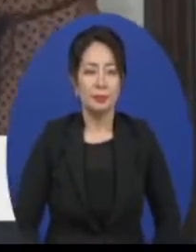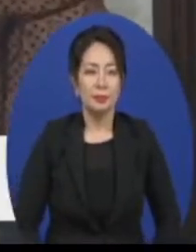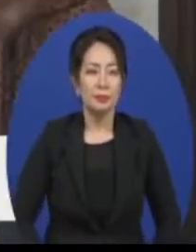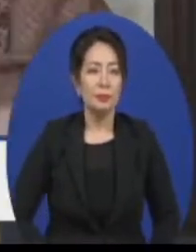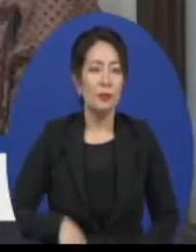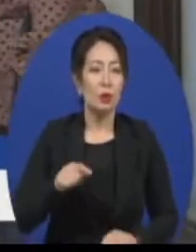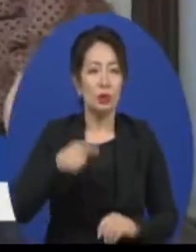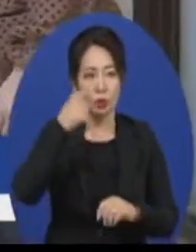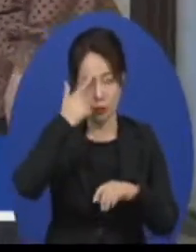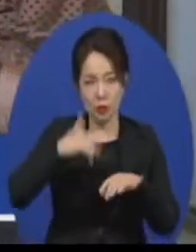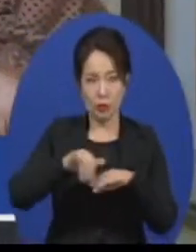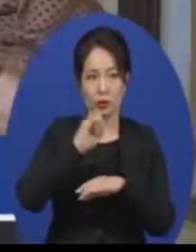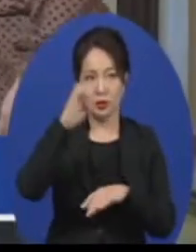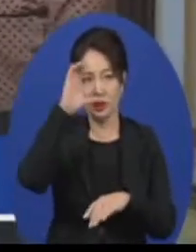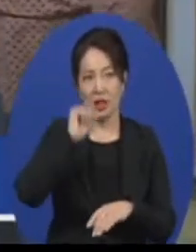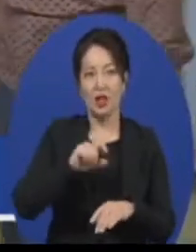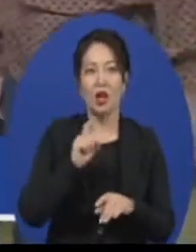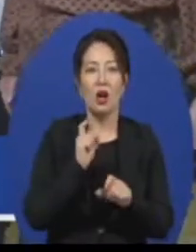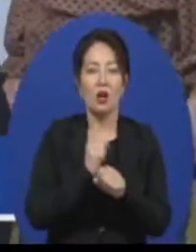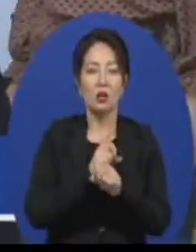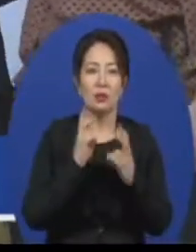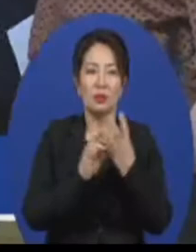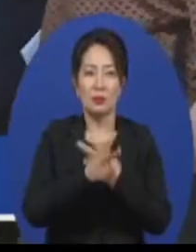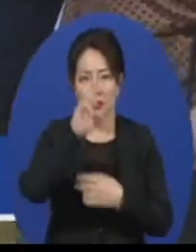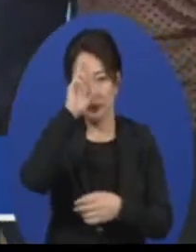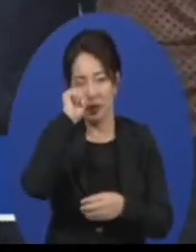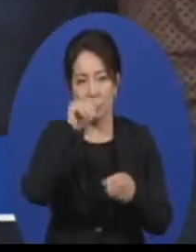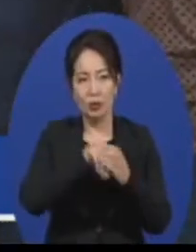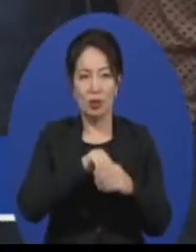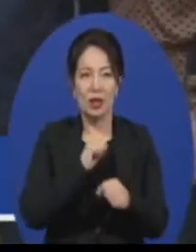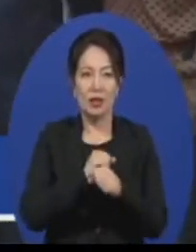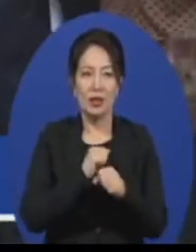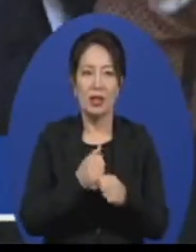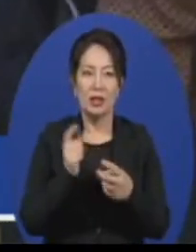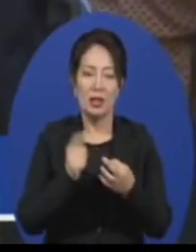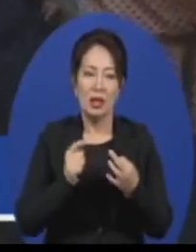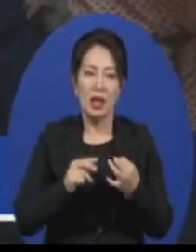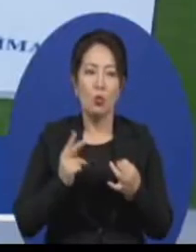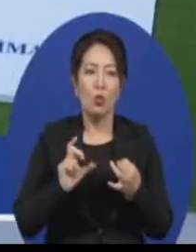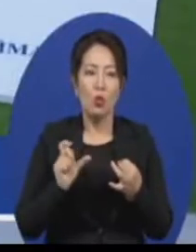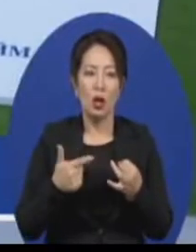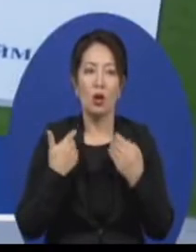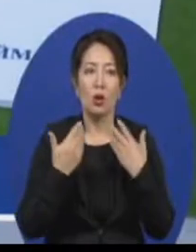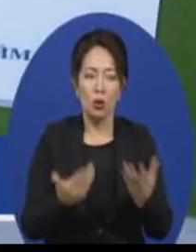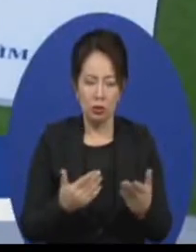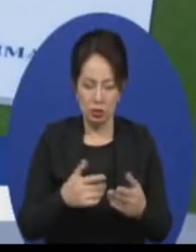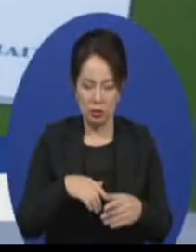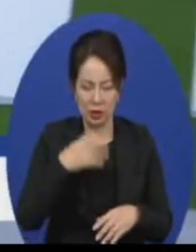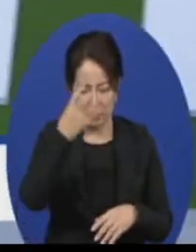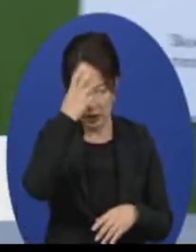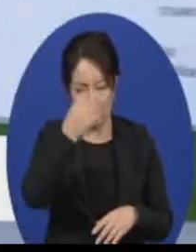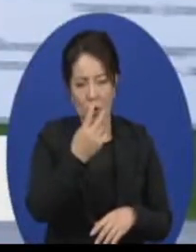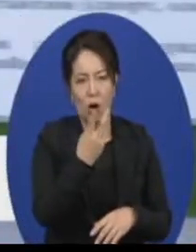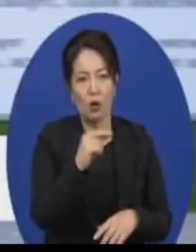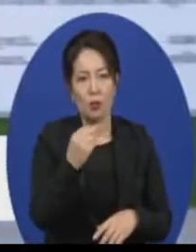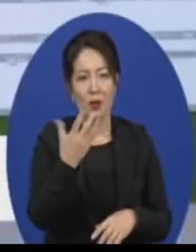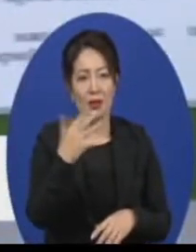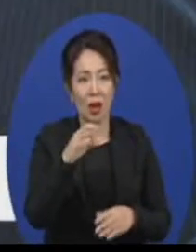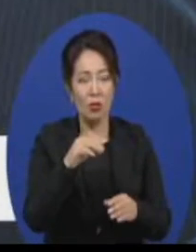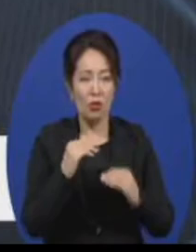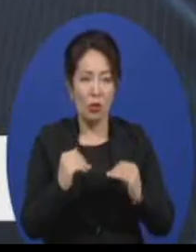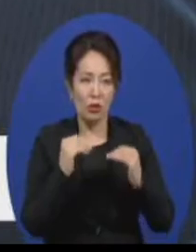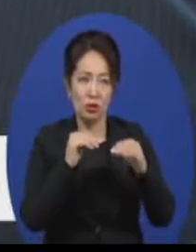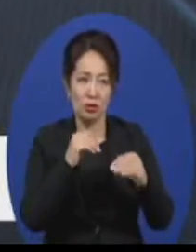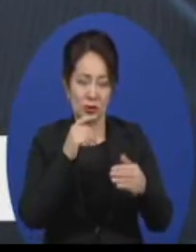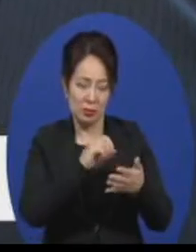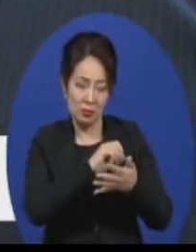Өнөөдөр Монгол Улсын ерөнхий сайд хөдөлмөр нийгмийн хамгааллын яамд ажиллаж тодорхой үүрэг чиглэлийг өгсөн юм а. Засгийн газраас 2050 хөгжлийн үзэл баримтлалын бичгийг